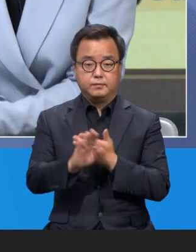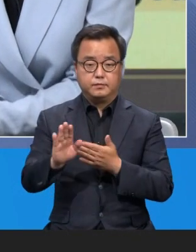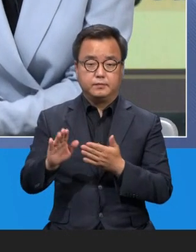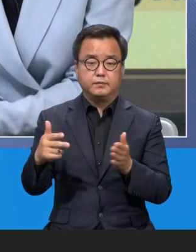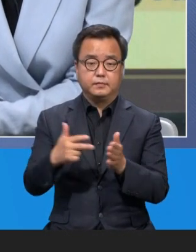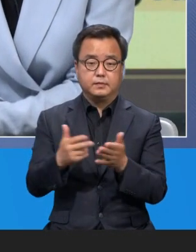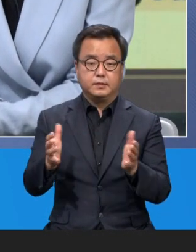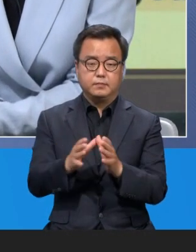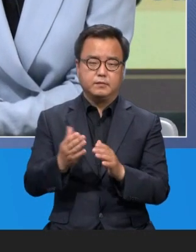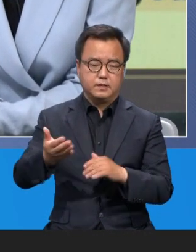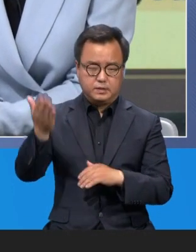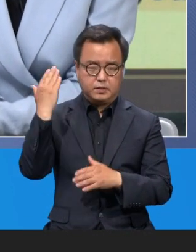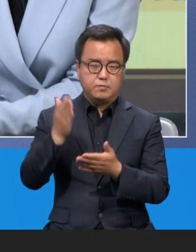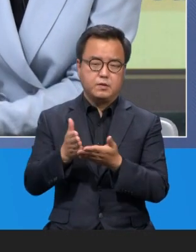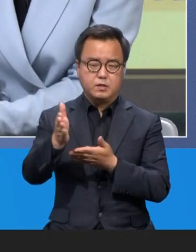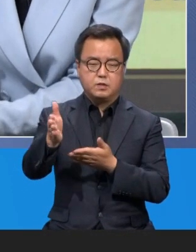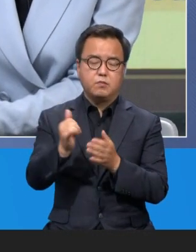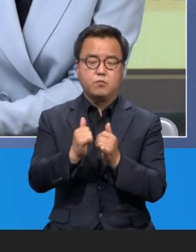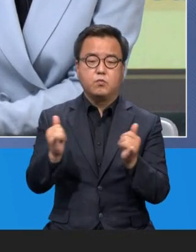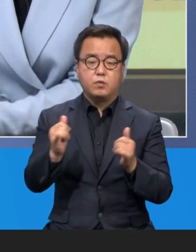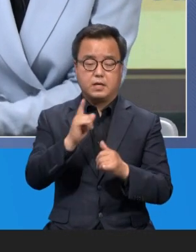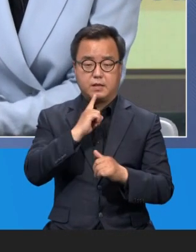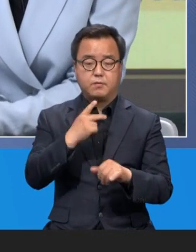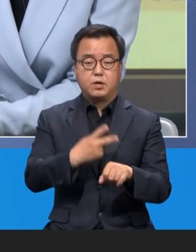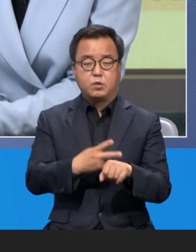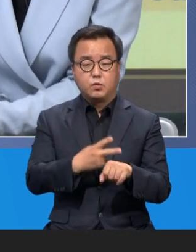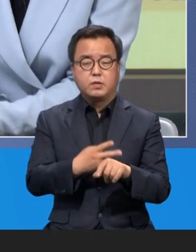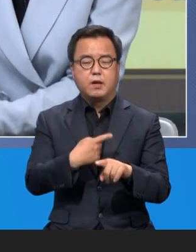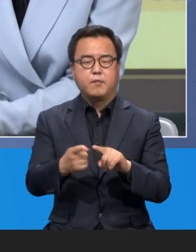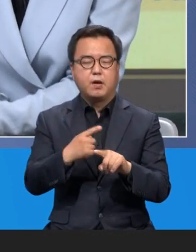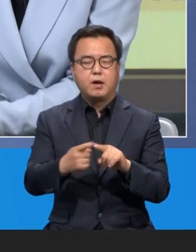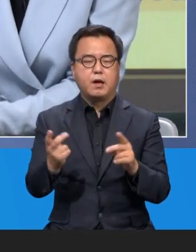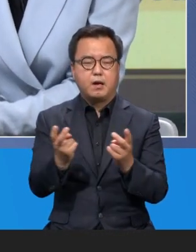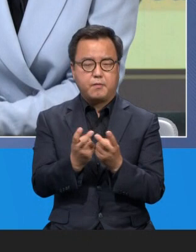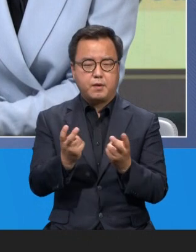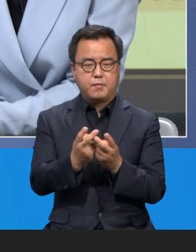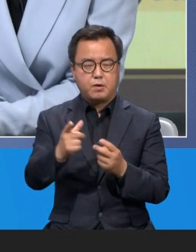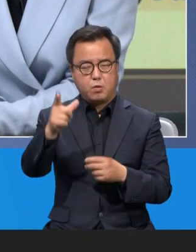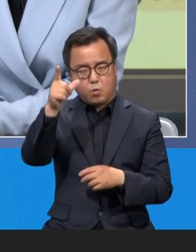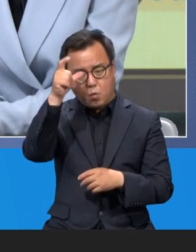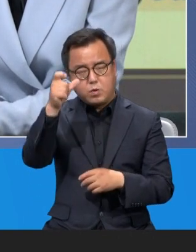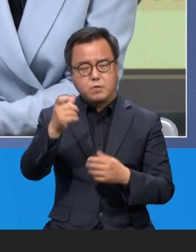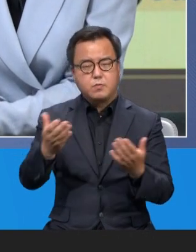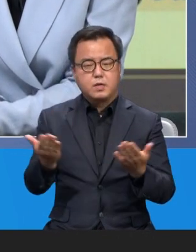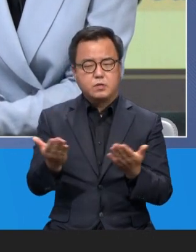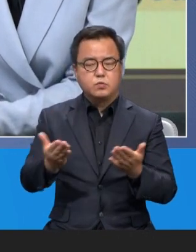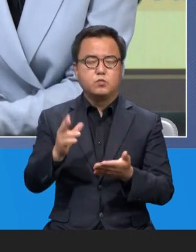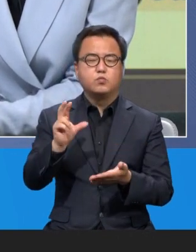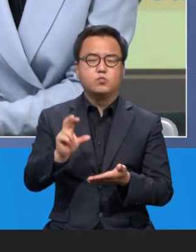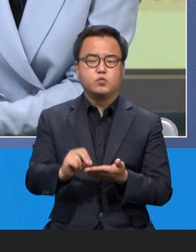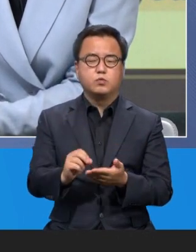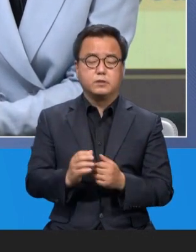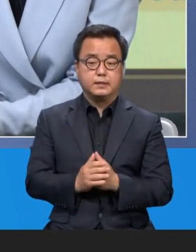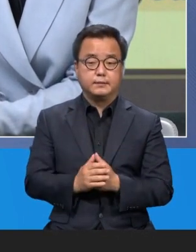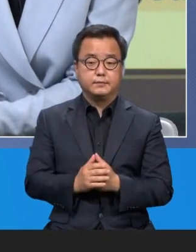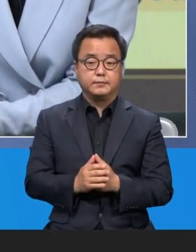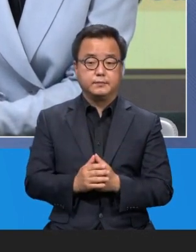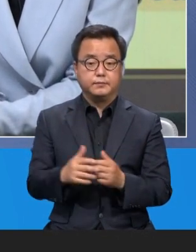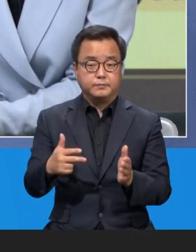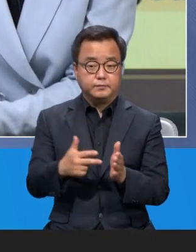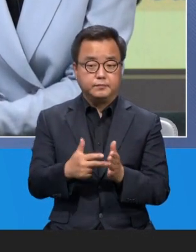기존 전문가들이 지적한 교사 평가 방식을 계속해서 고재 팜 점도 문제를 삼았습니다 재단은